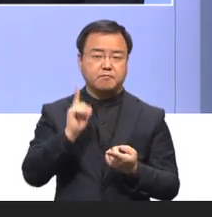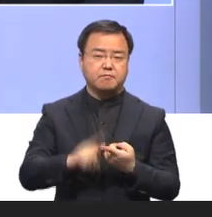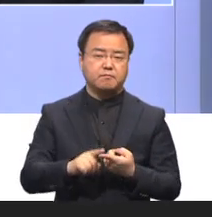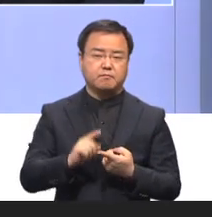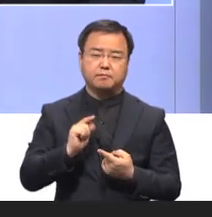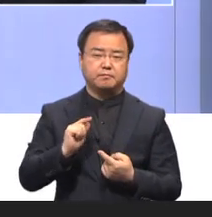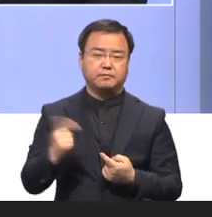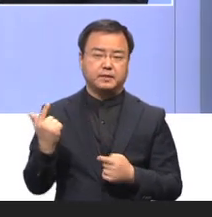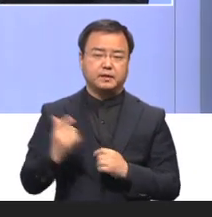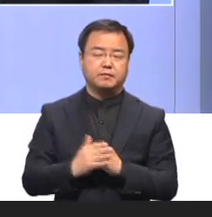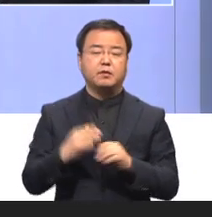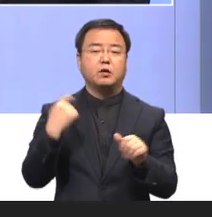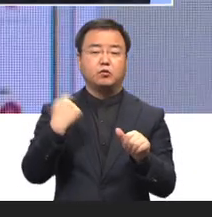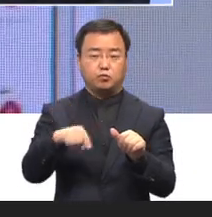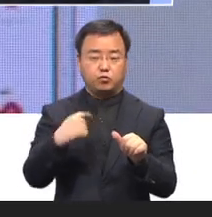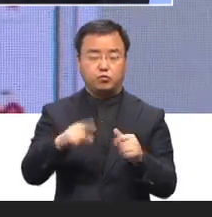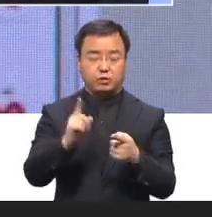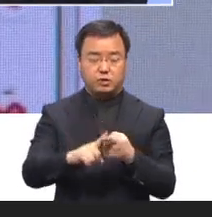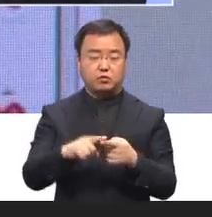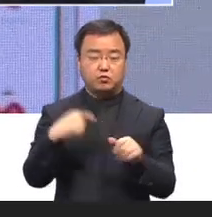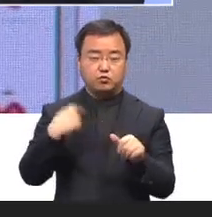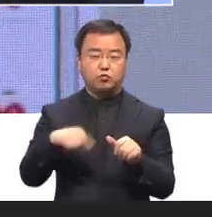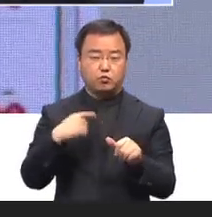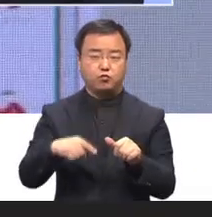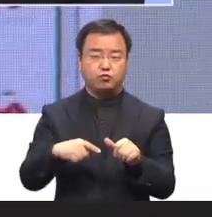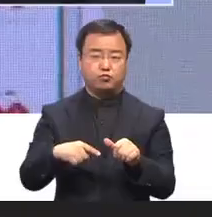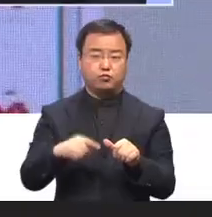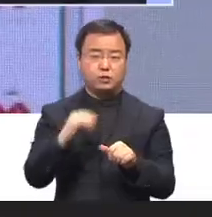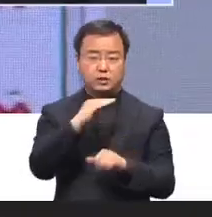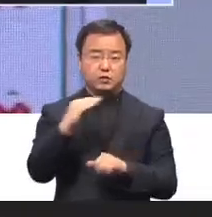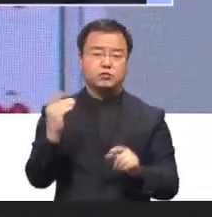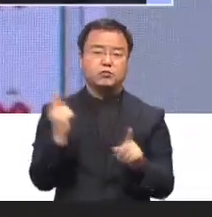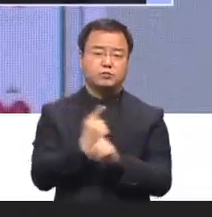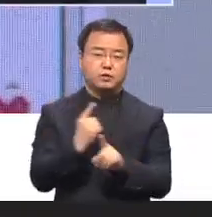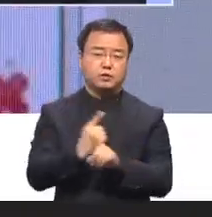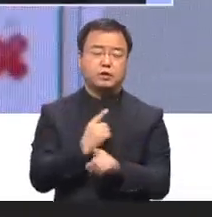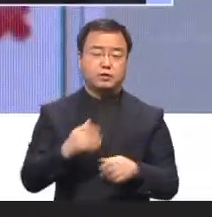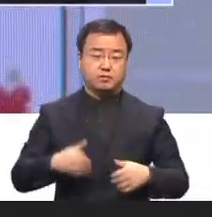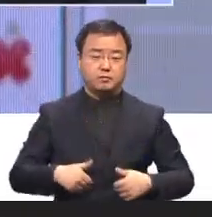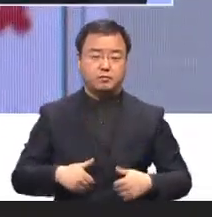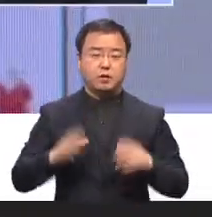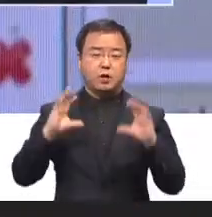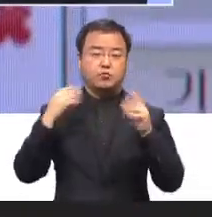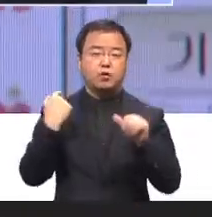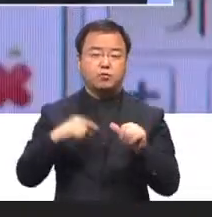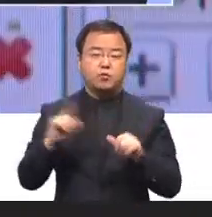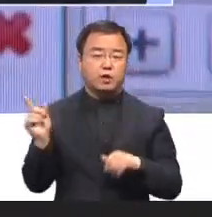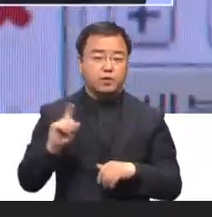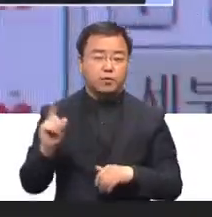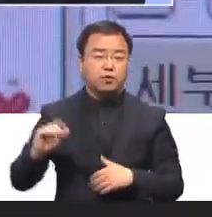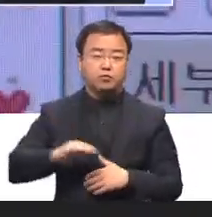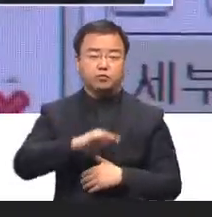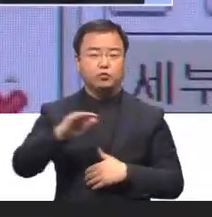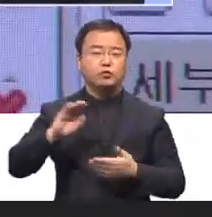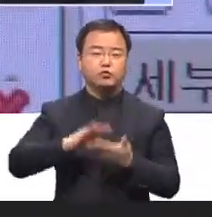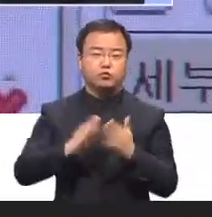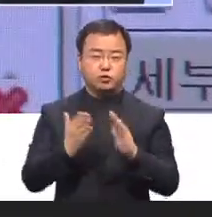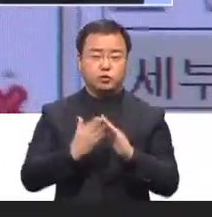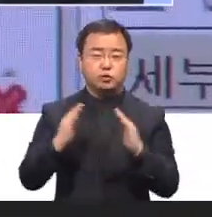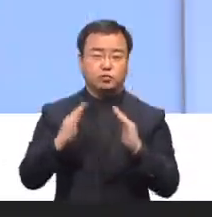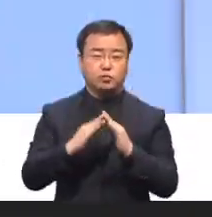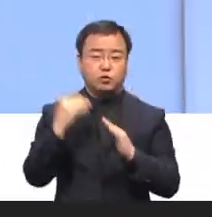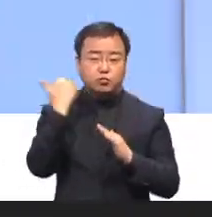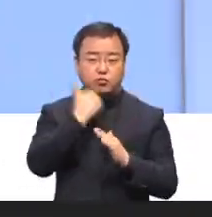그렇죠. 교육은 교육적으로 풀어야 되기 때문에 유아교육이 과연 무엇이고 우리 유치원이 누구를 위해 존재하는 것인지